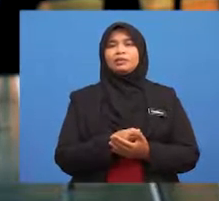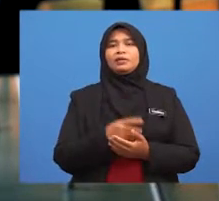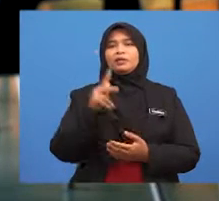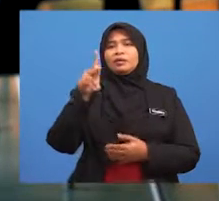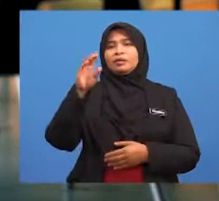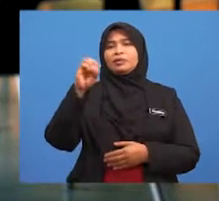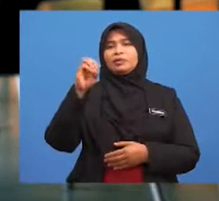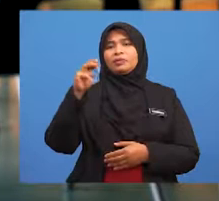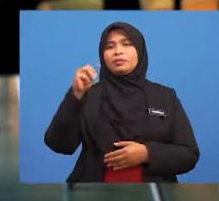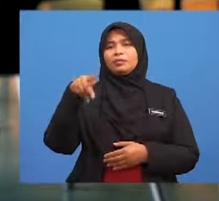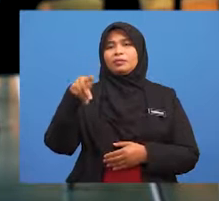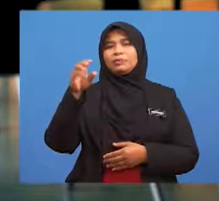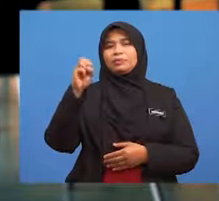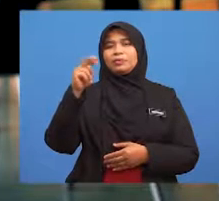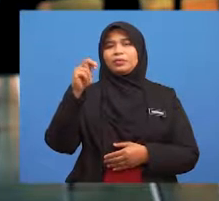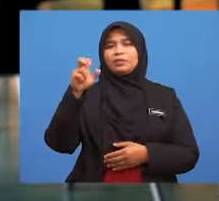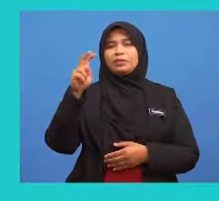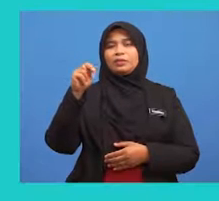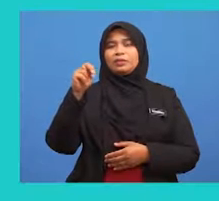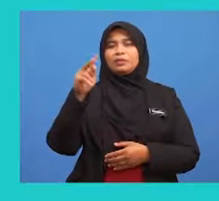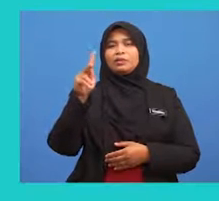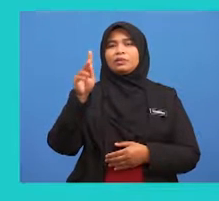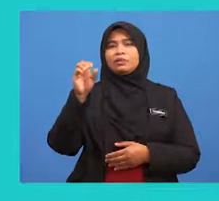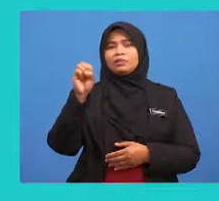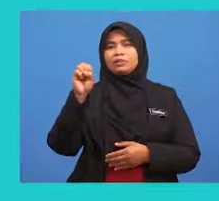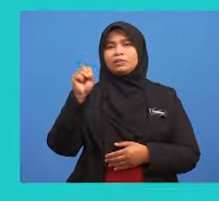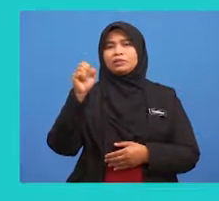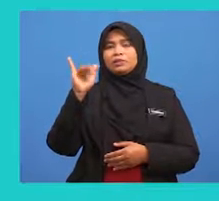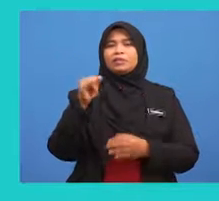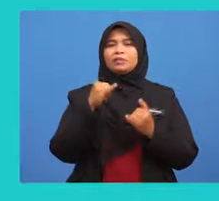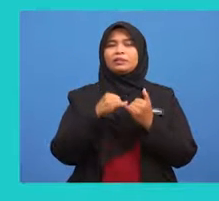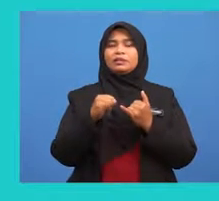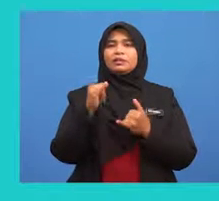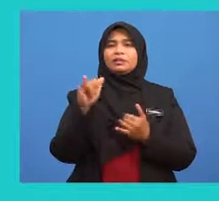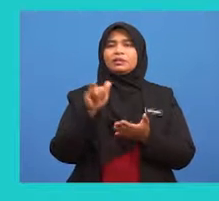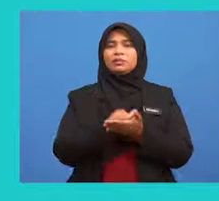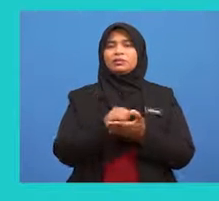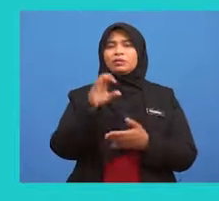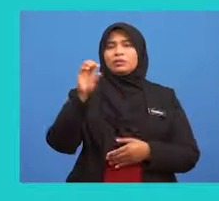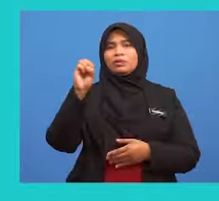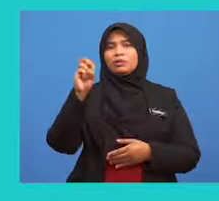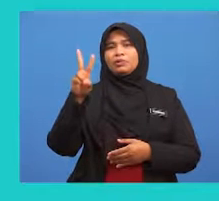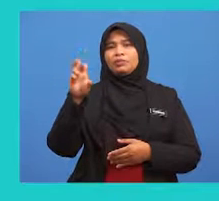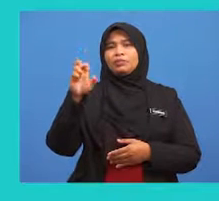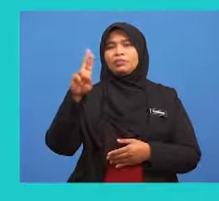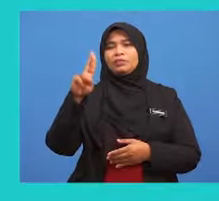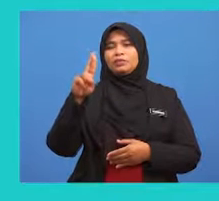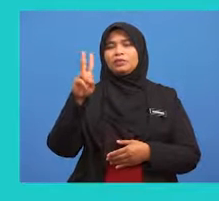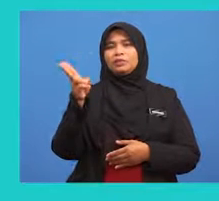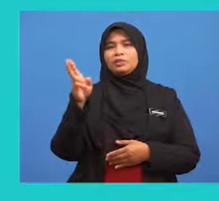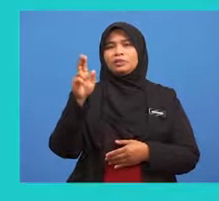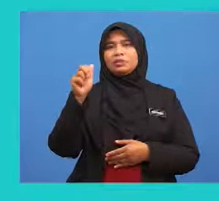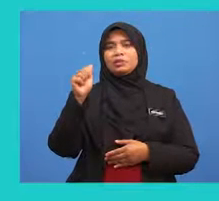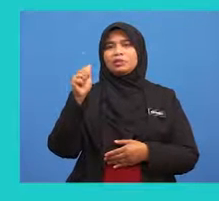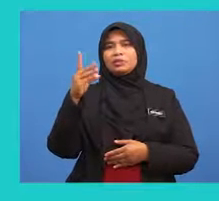komponen kos yang terakhir, iaitu kos overhead. Kos overhead ialah kos